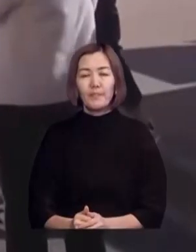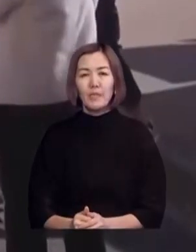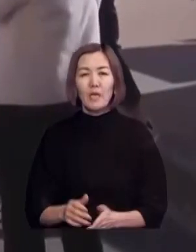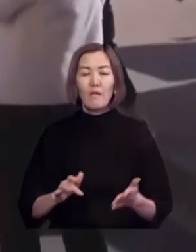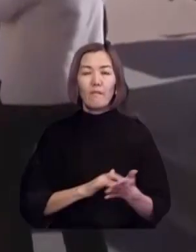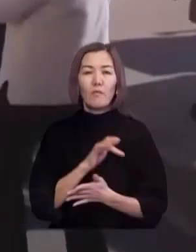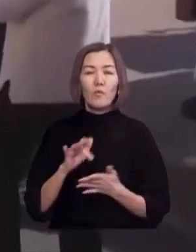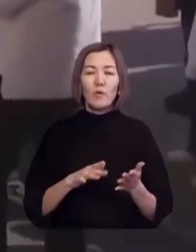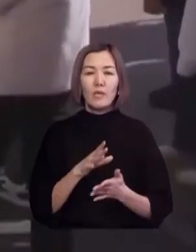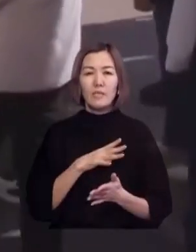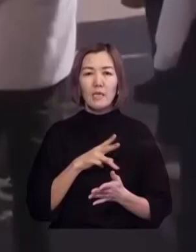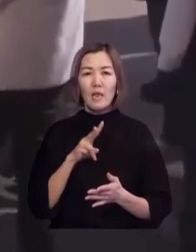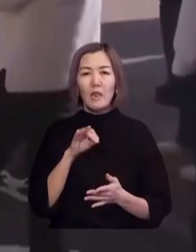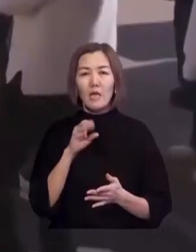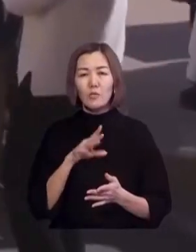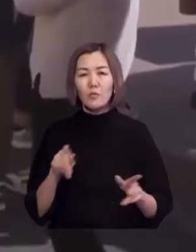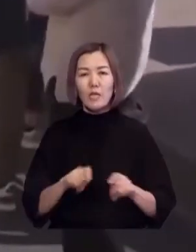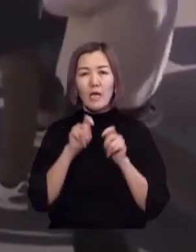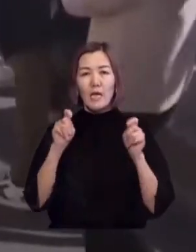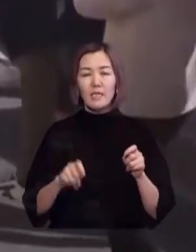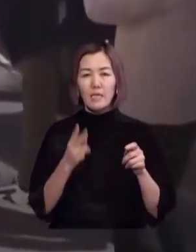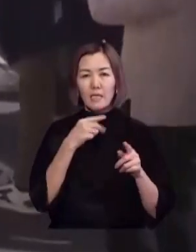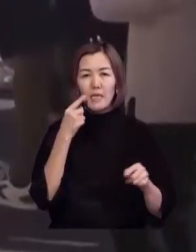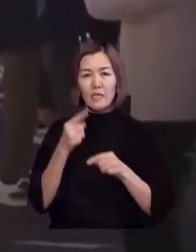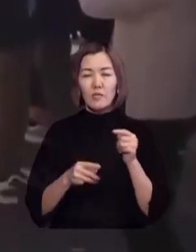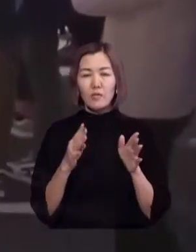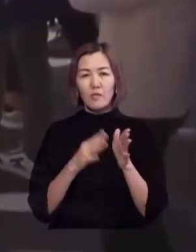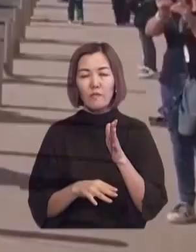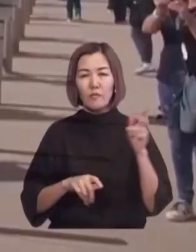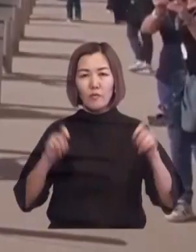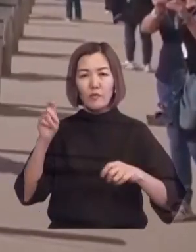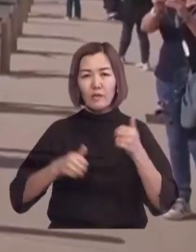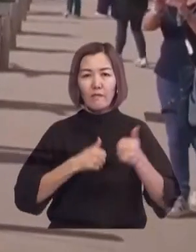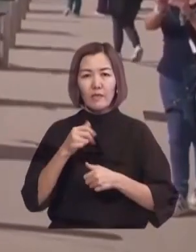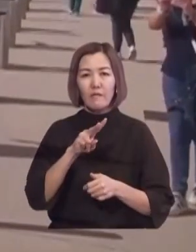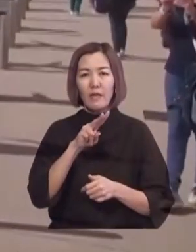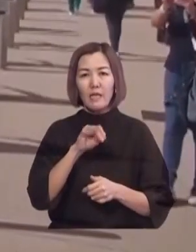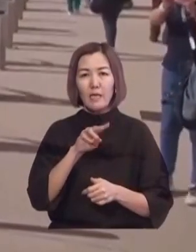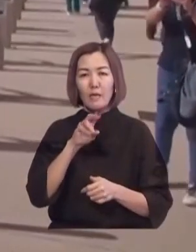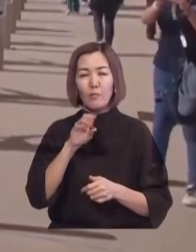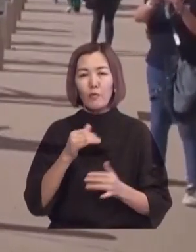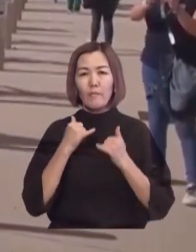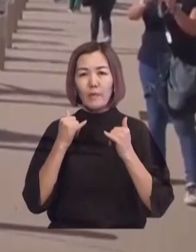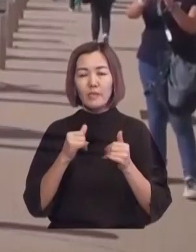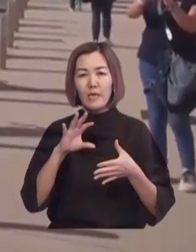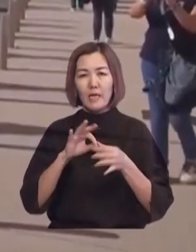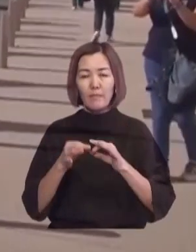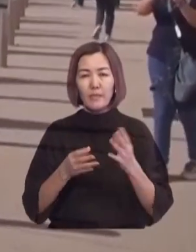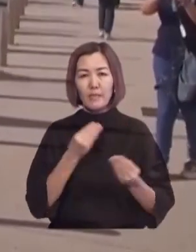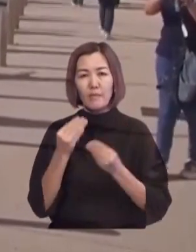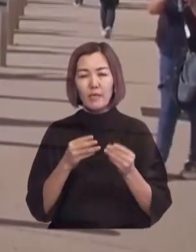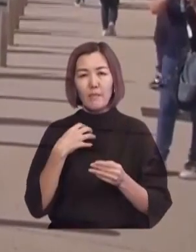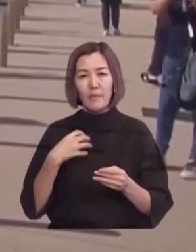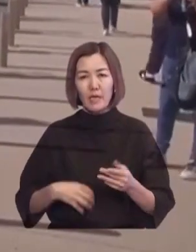городе Ментона на Лазурном берегу открылся традиционный 90-й по счету фестиваль лимонов, посвященный в этом году Олимпийским играм в